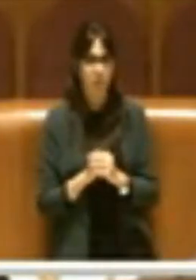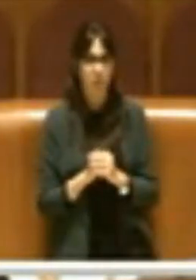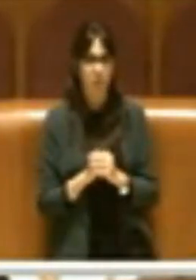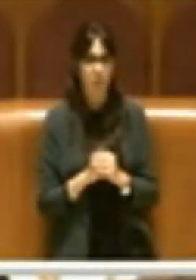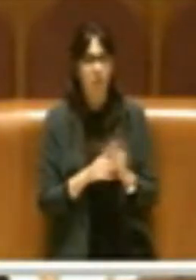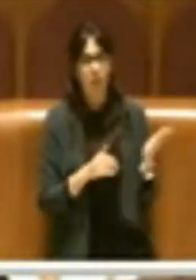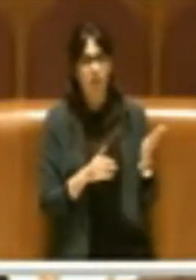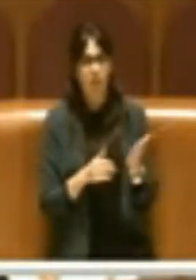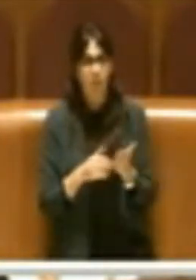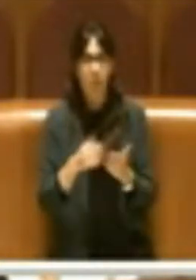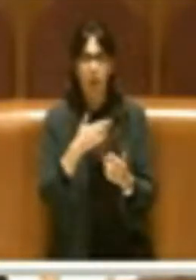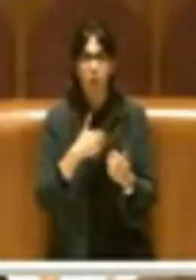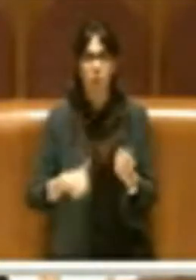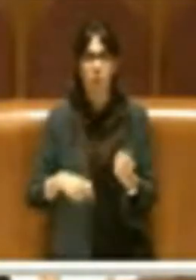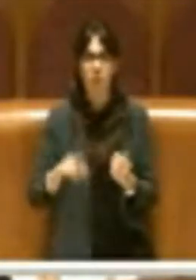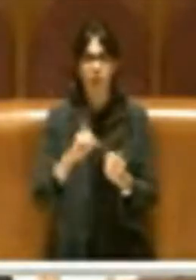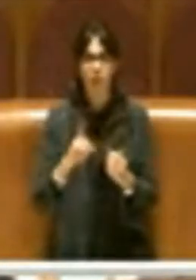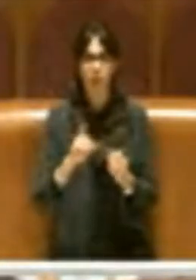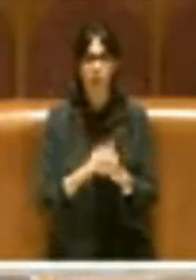Prego, consigliere Diari.